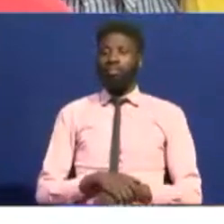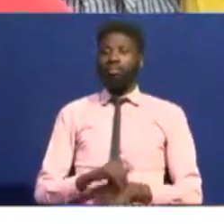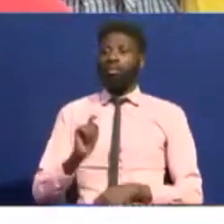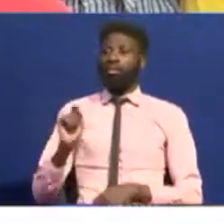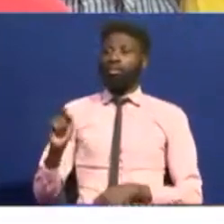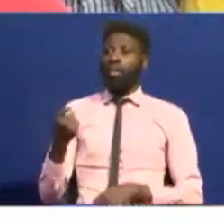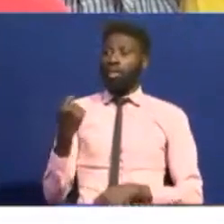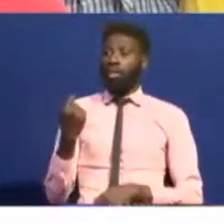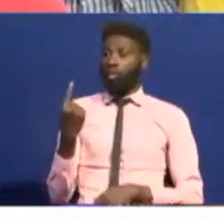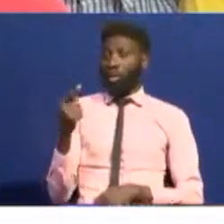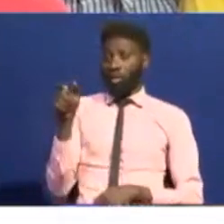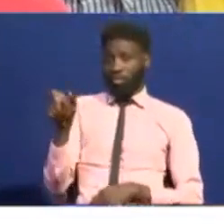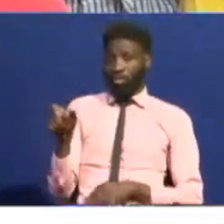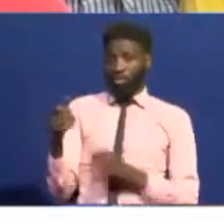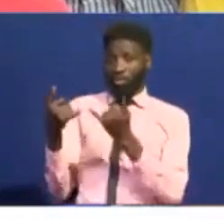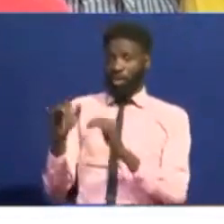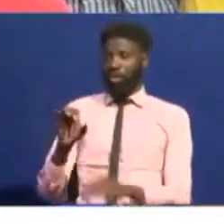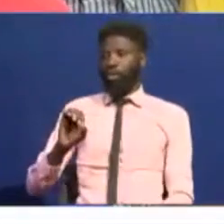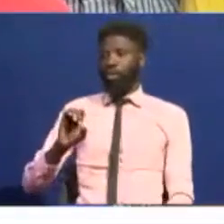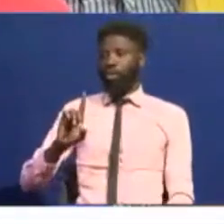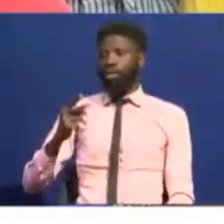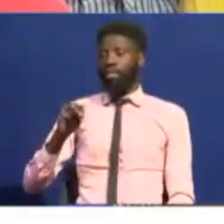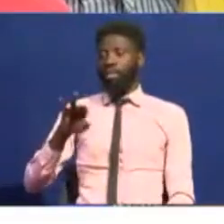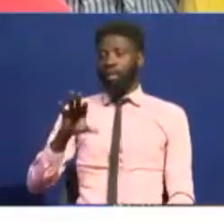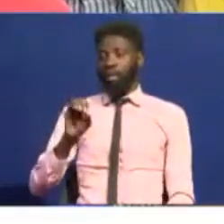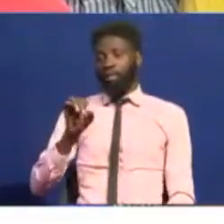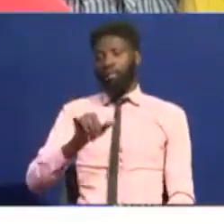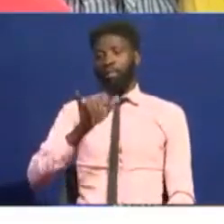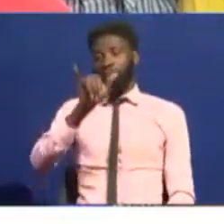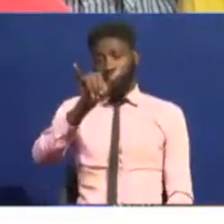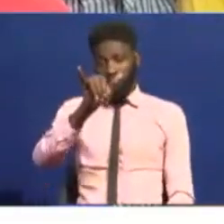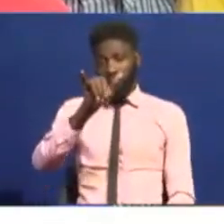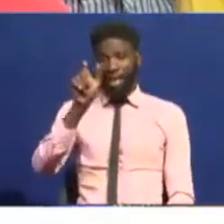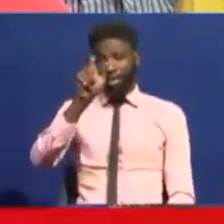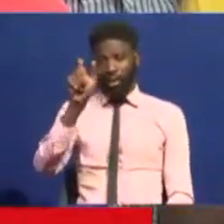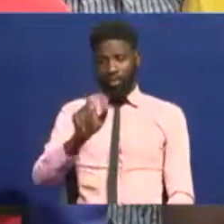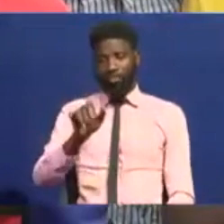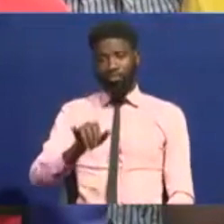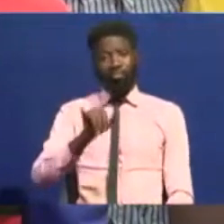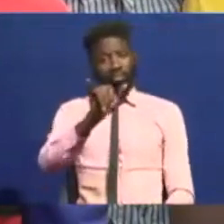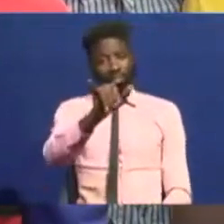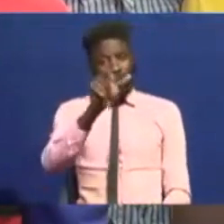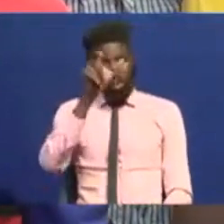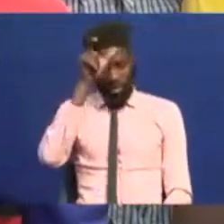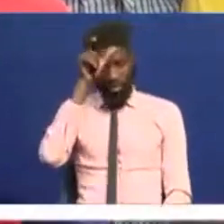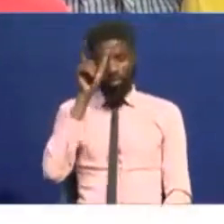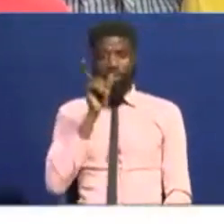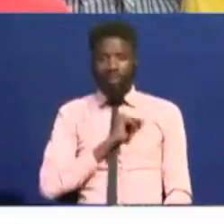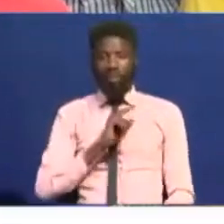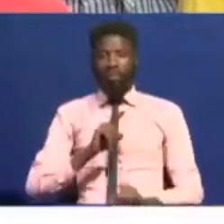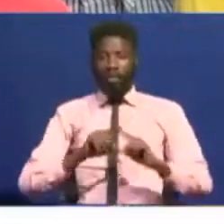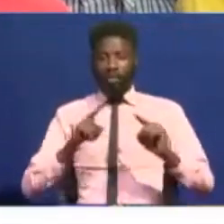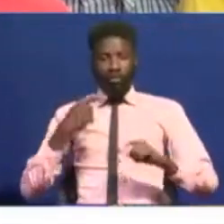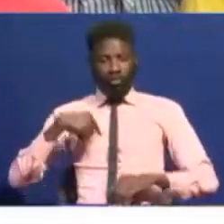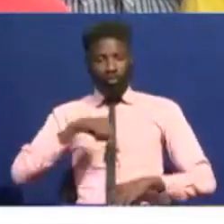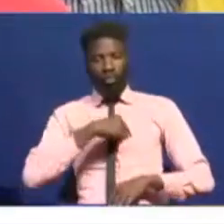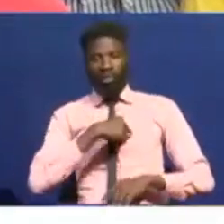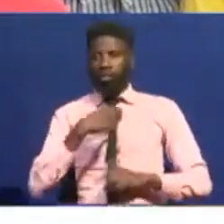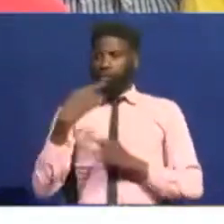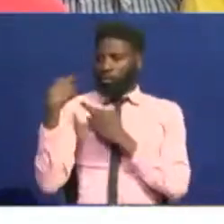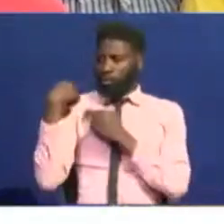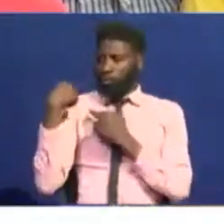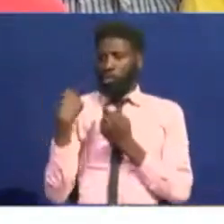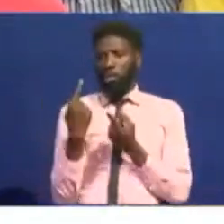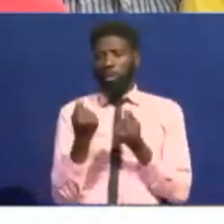Italy na ameenda Turkey pia, but bado sisi ndio tunafanya hiyo jukumu,